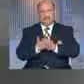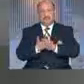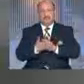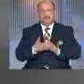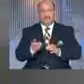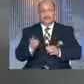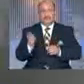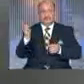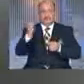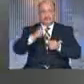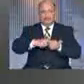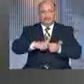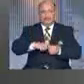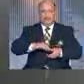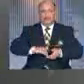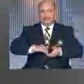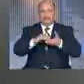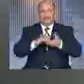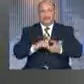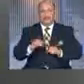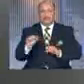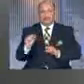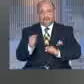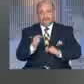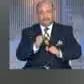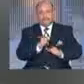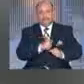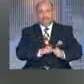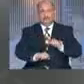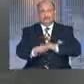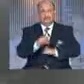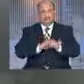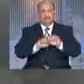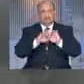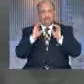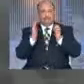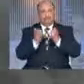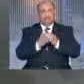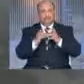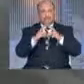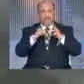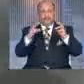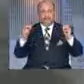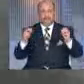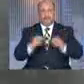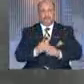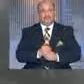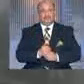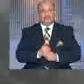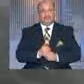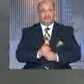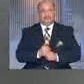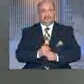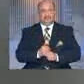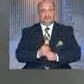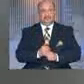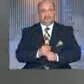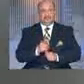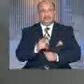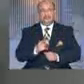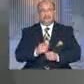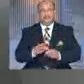توزر التطوع للقضاء على هذه الظاهرة المقيتة بوضع برنامج لحملات نظافة لمدة شهر